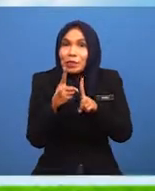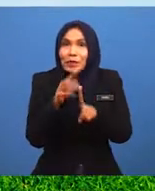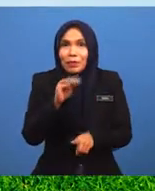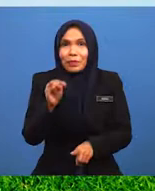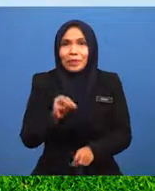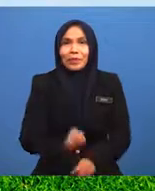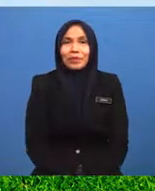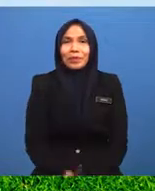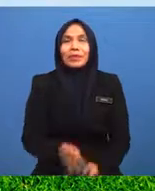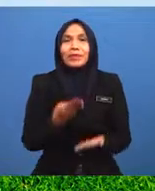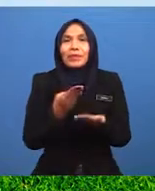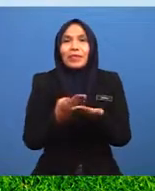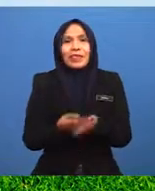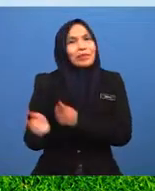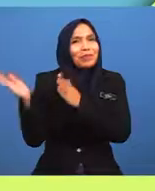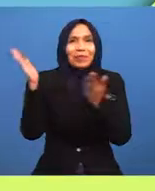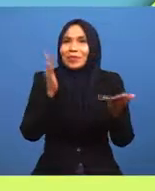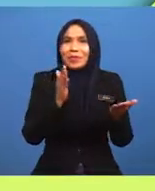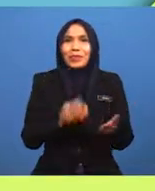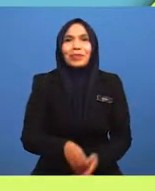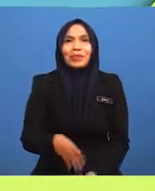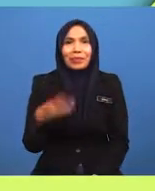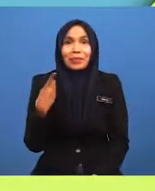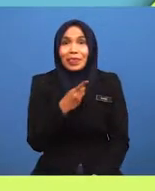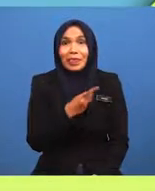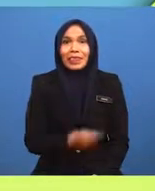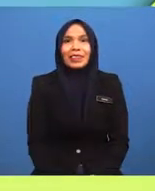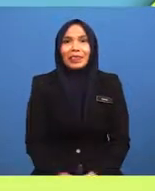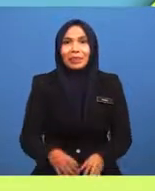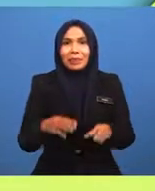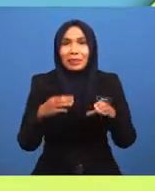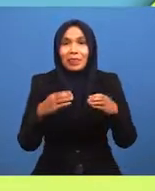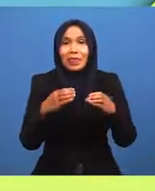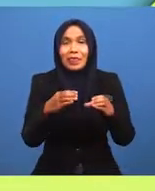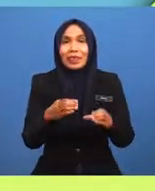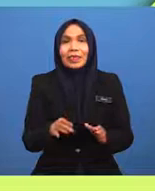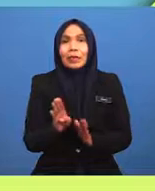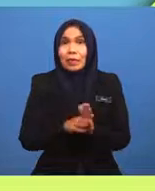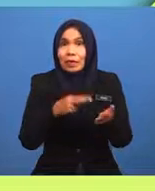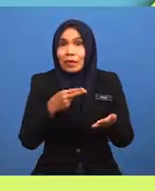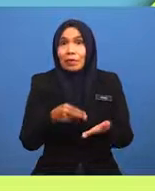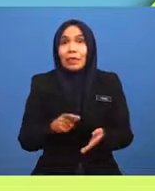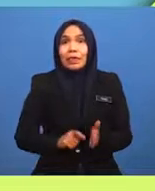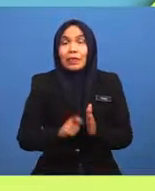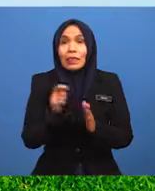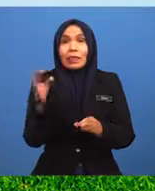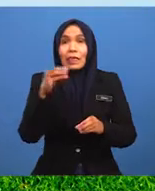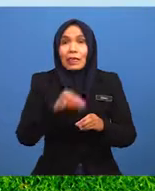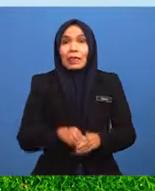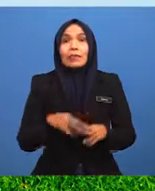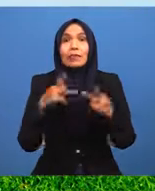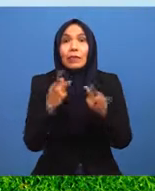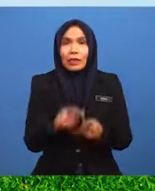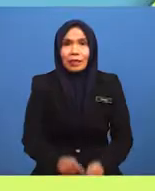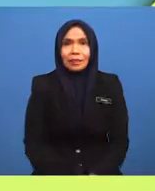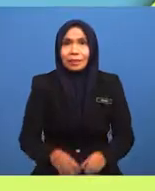murid-murid. Baik, jom kita mengenali cara-cara hemat tinggi dalam keluarga. Cara